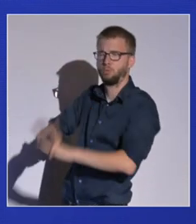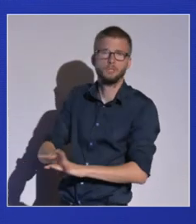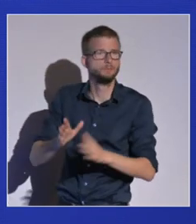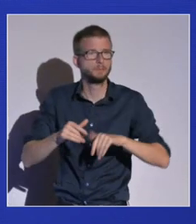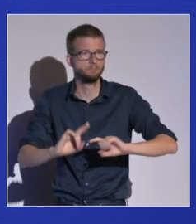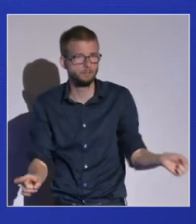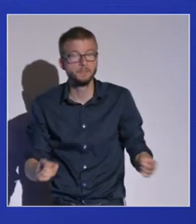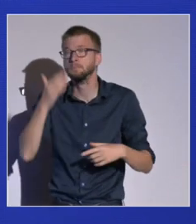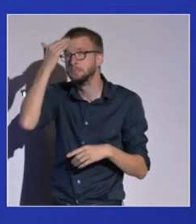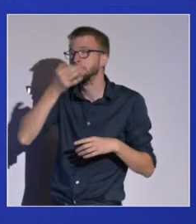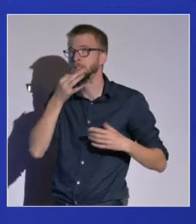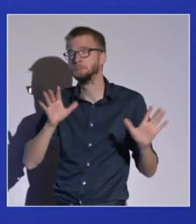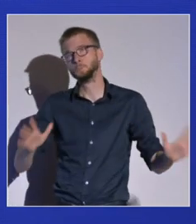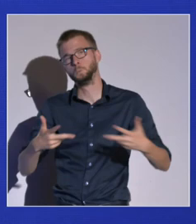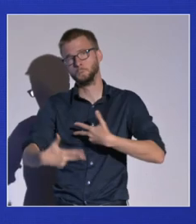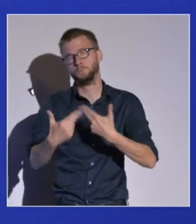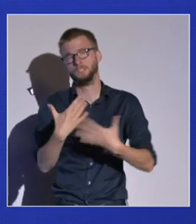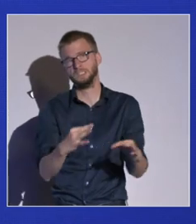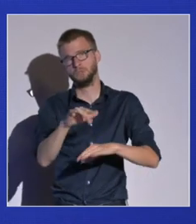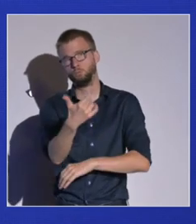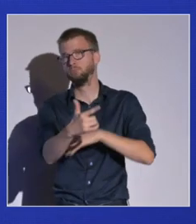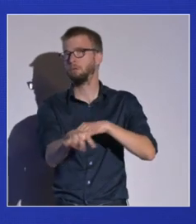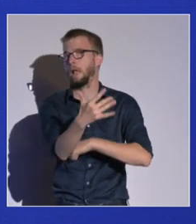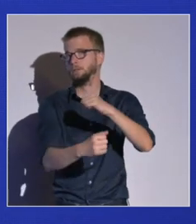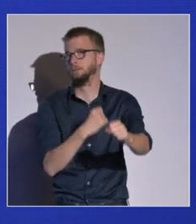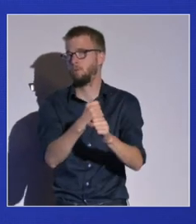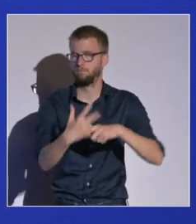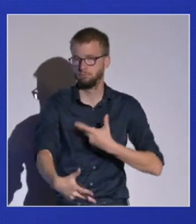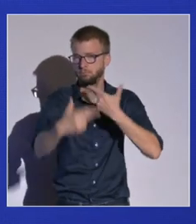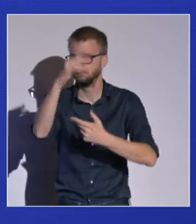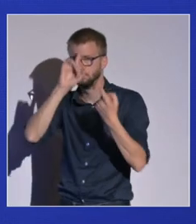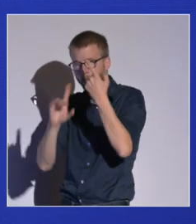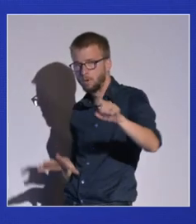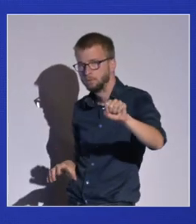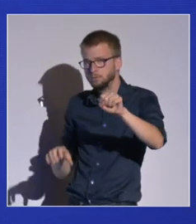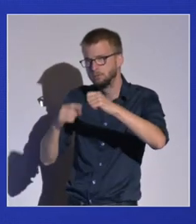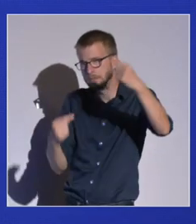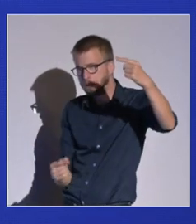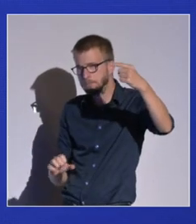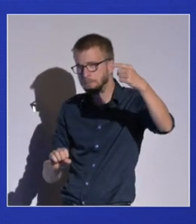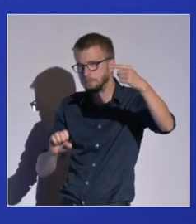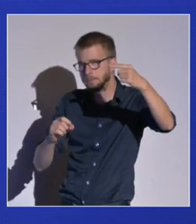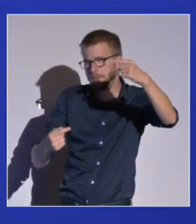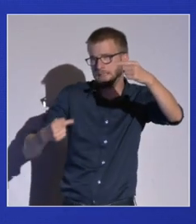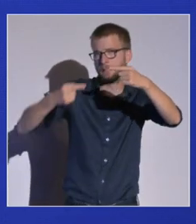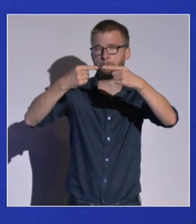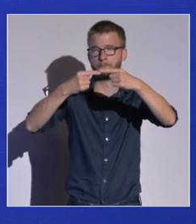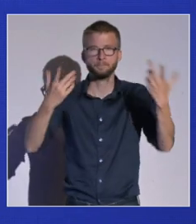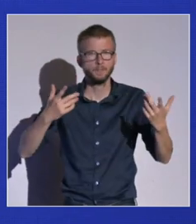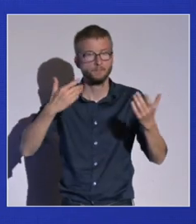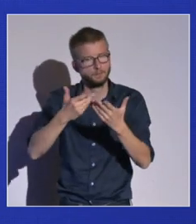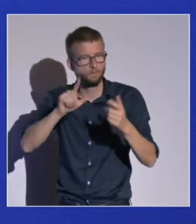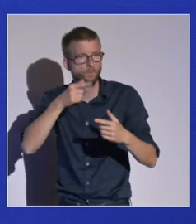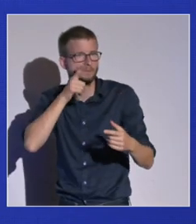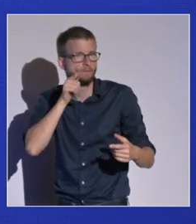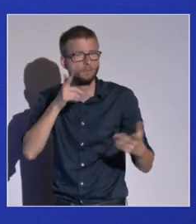on se donne 10, 12, 15 années pour revenir à l'équilibre. Ça demande des efforts, si vous avez en tête